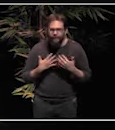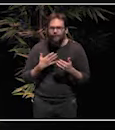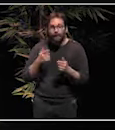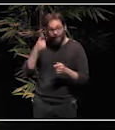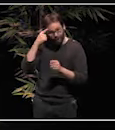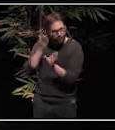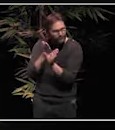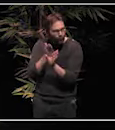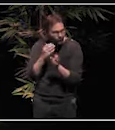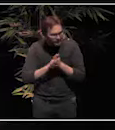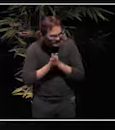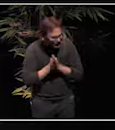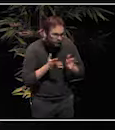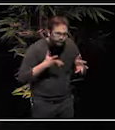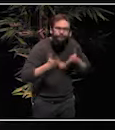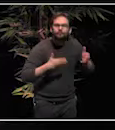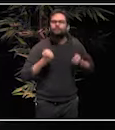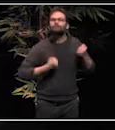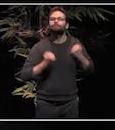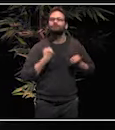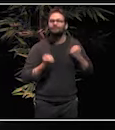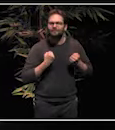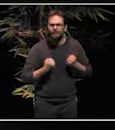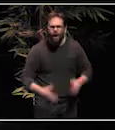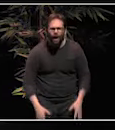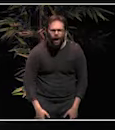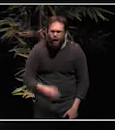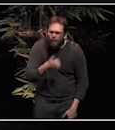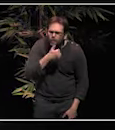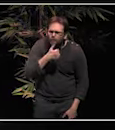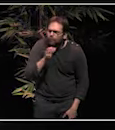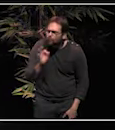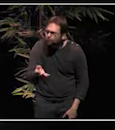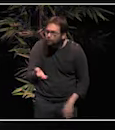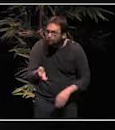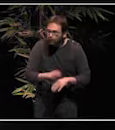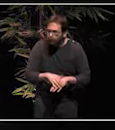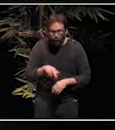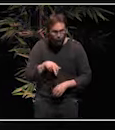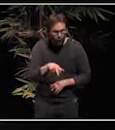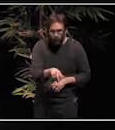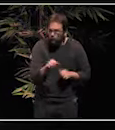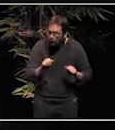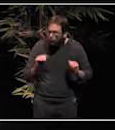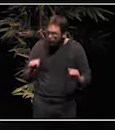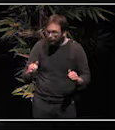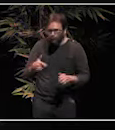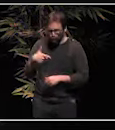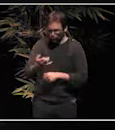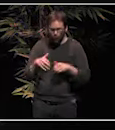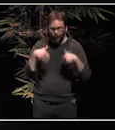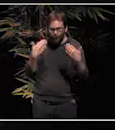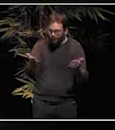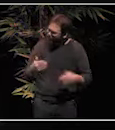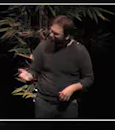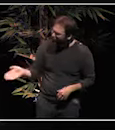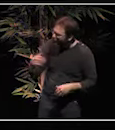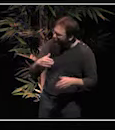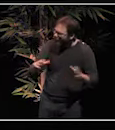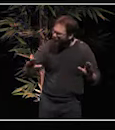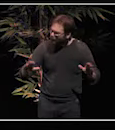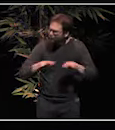psychologique de la course. Et en fait, j'avais mal aux jambes, mais c'était pas, je pouvais marcher. Et 2 jours après, on allait faire le volcan,